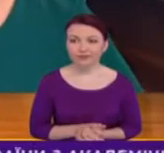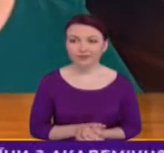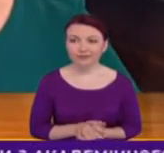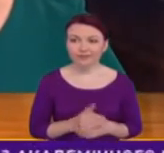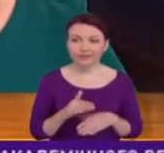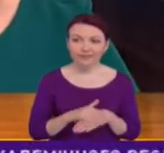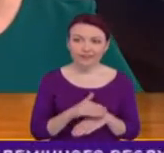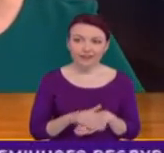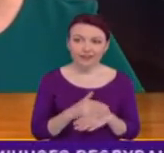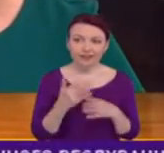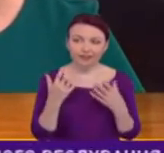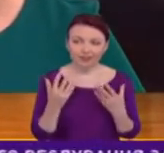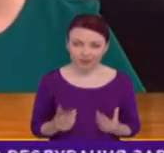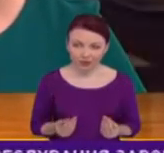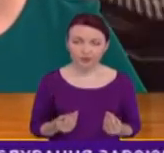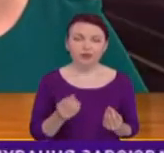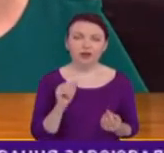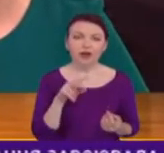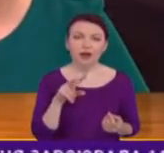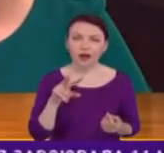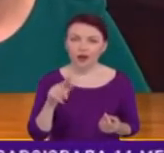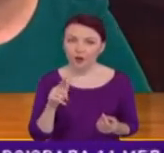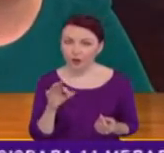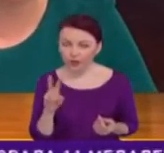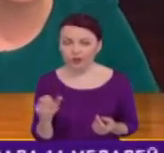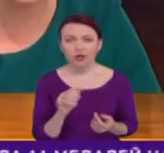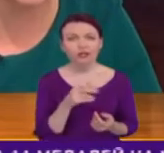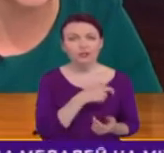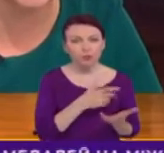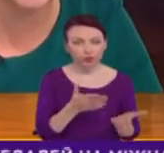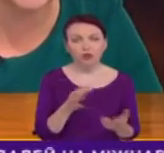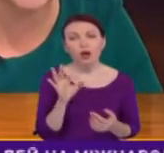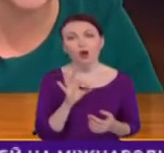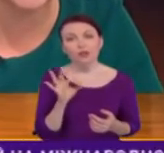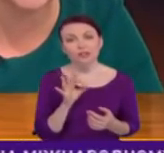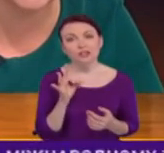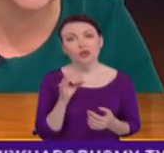Добрий день, пані Альона, добрий і пане депутат, це Олександр Романович. Добрий день, пане Олександре.